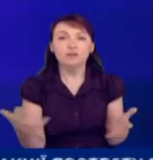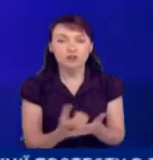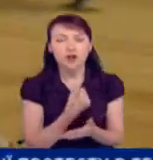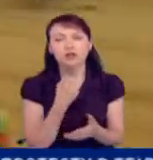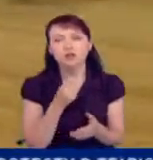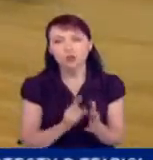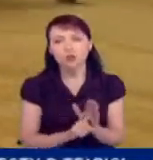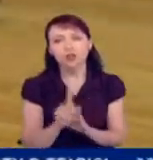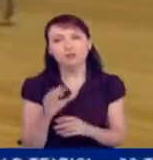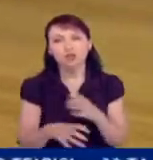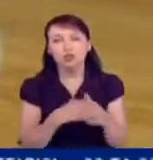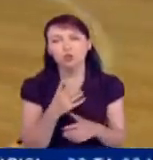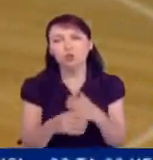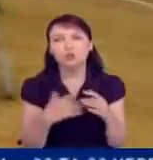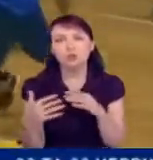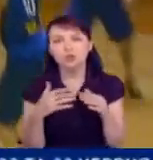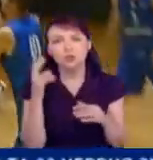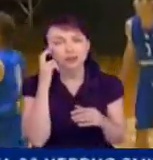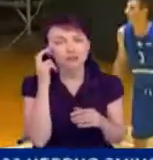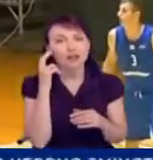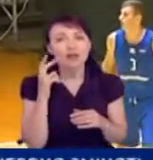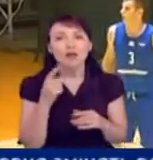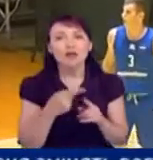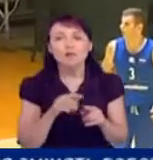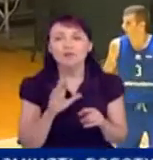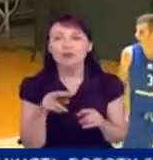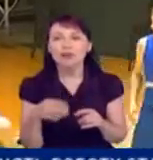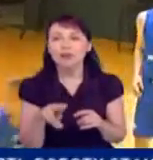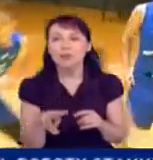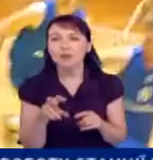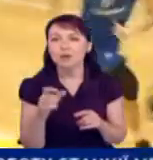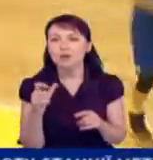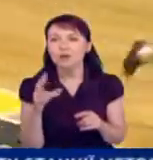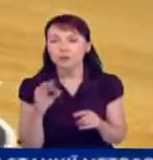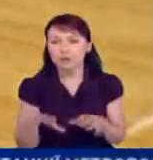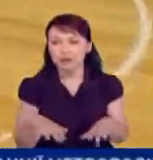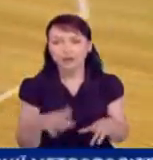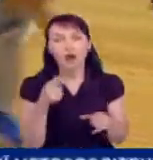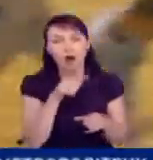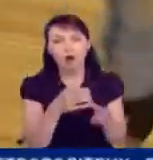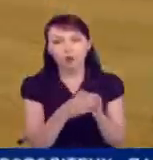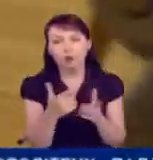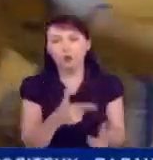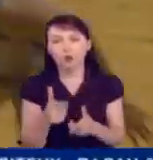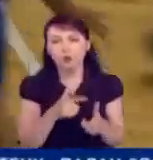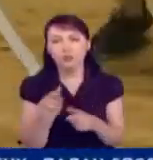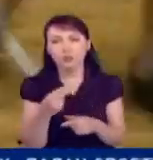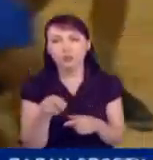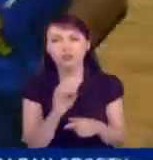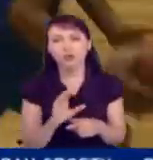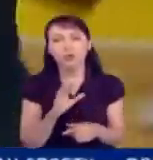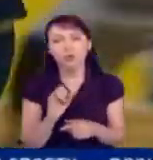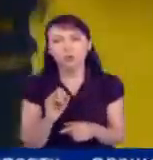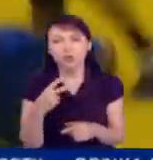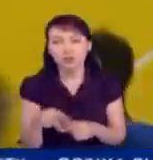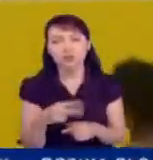стартувала на міжнародному турнірі у Києві. Підопічні Валерія Плеханова готуються до чемпіонату Європи U20 у